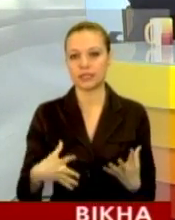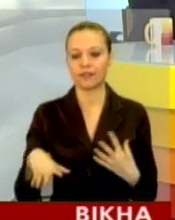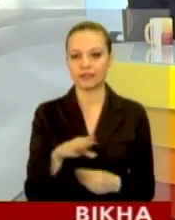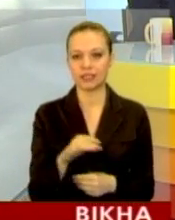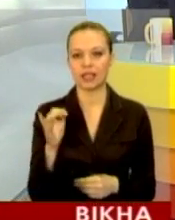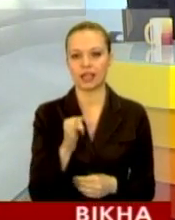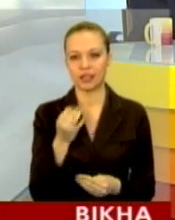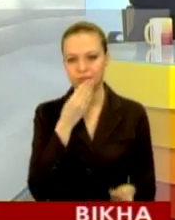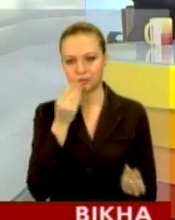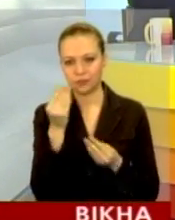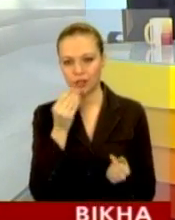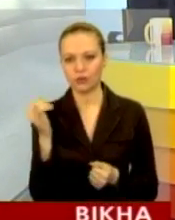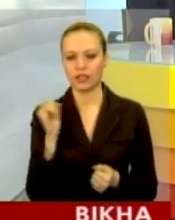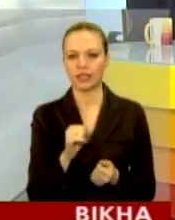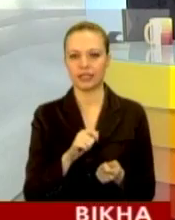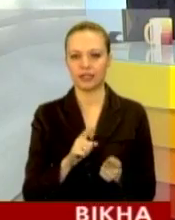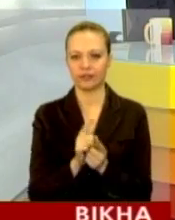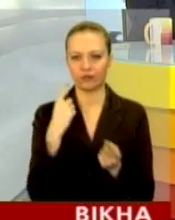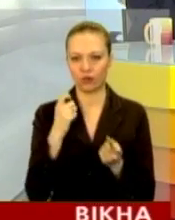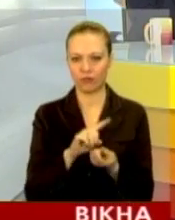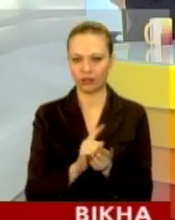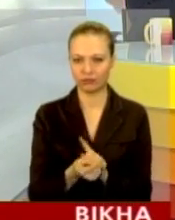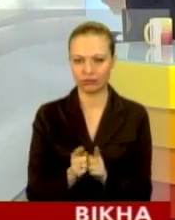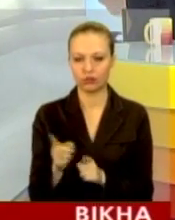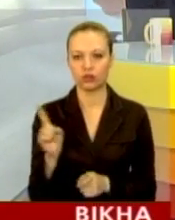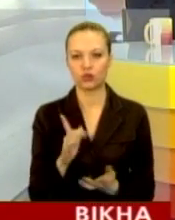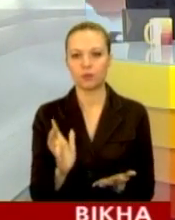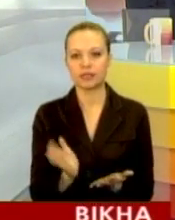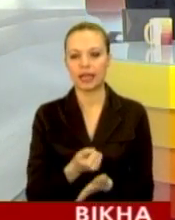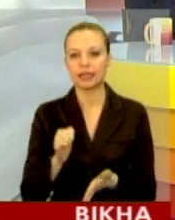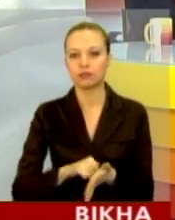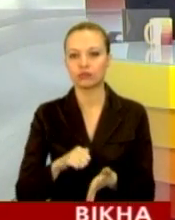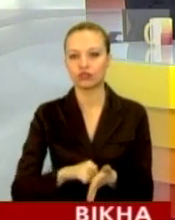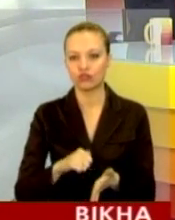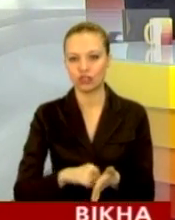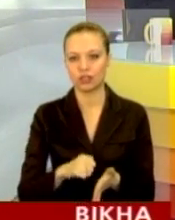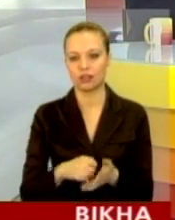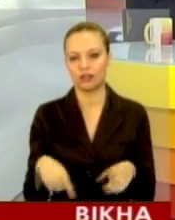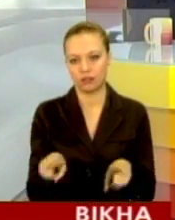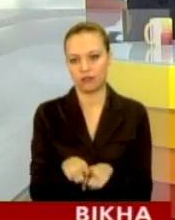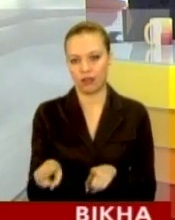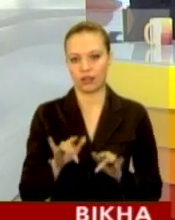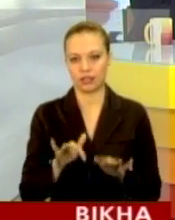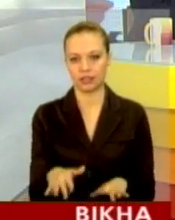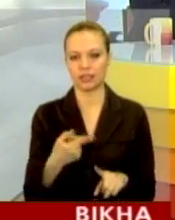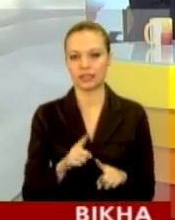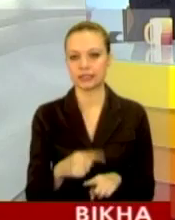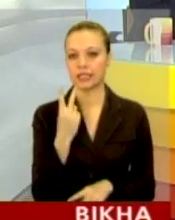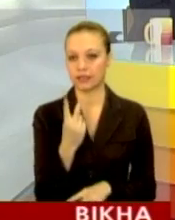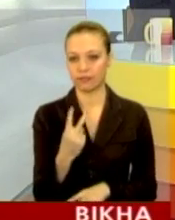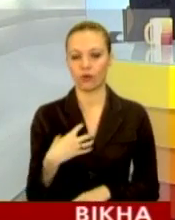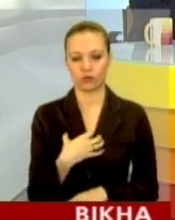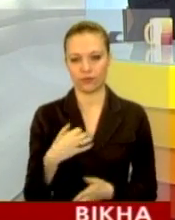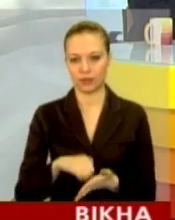і підтасовується, і перекручується для того, щоб знайти причини саме таких дій. Це дві